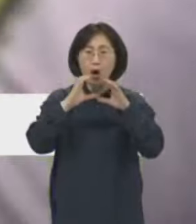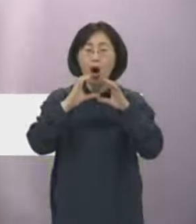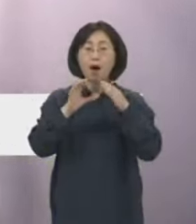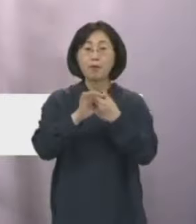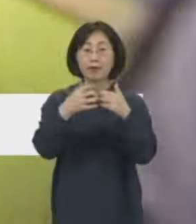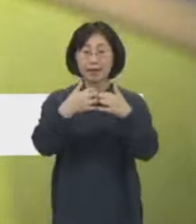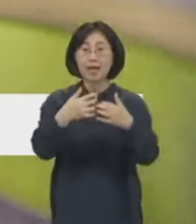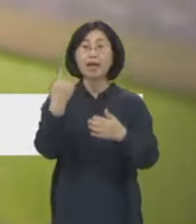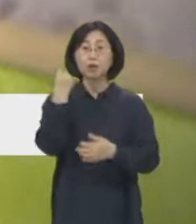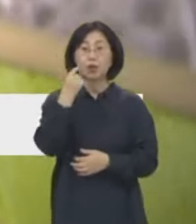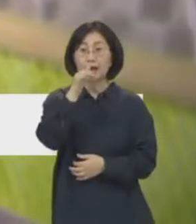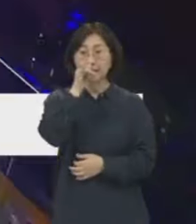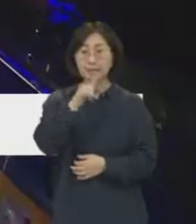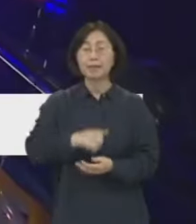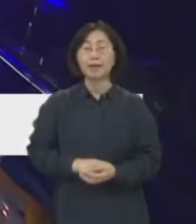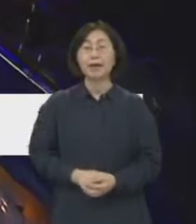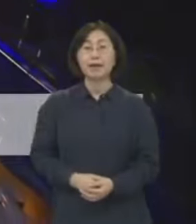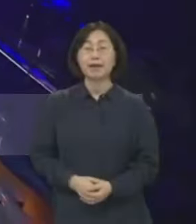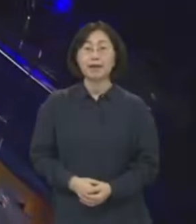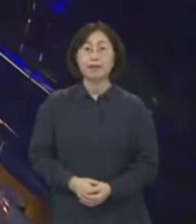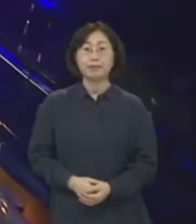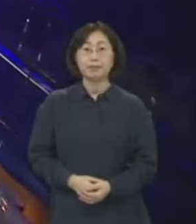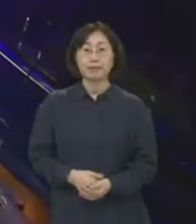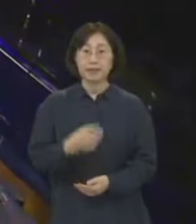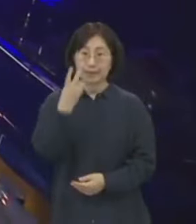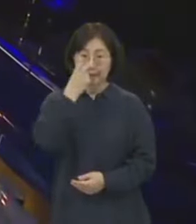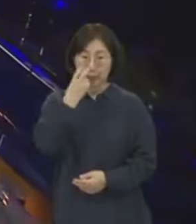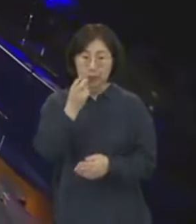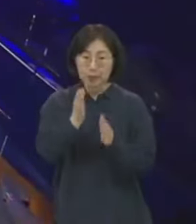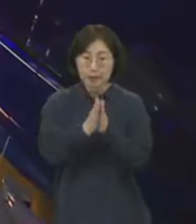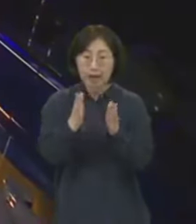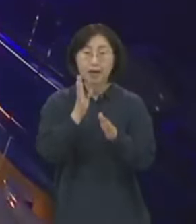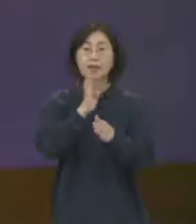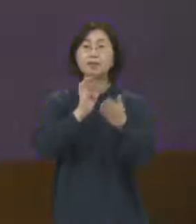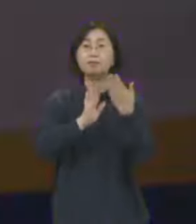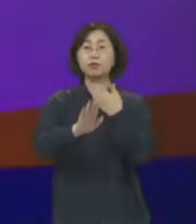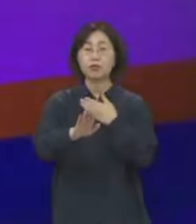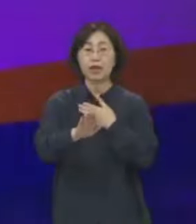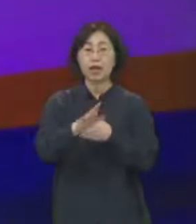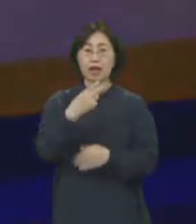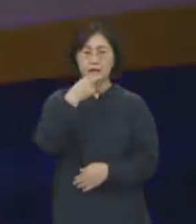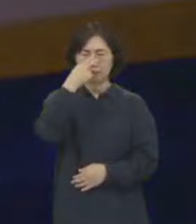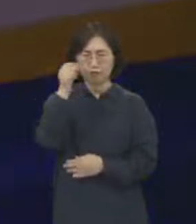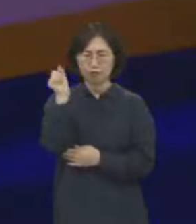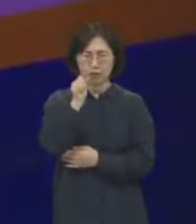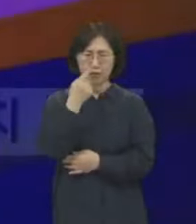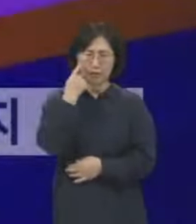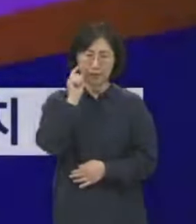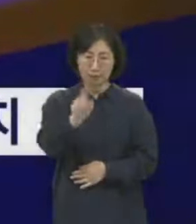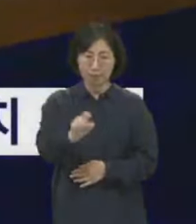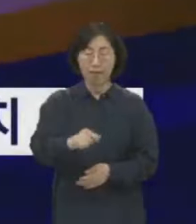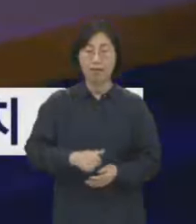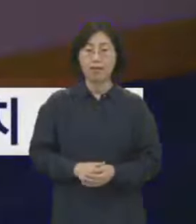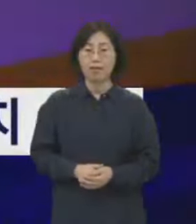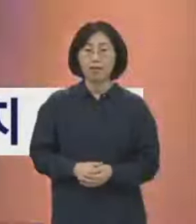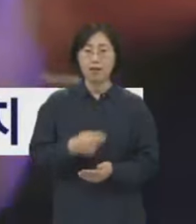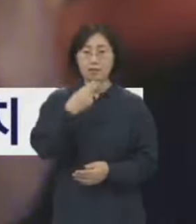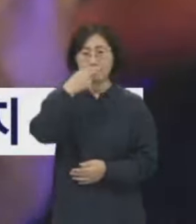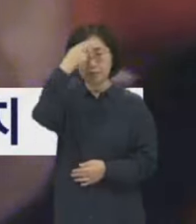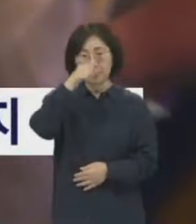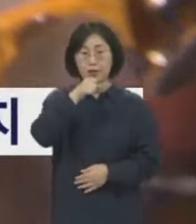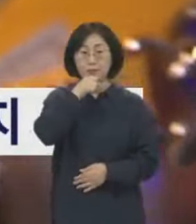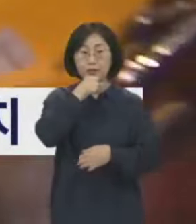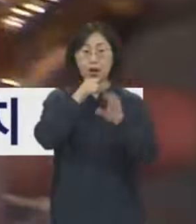소리가 납니다. 진행해보실게요. 단속에 나선 지 40여 분 만에 음주 운전자가 적발됩니다. 혈중 알코올